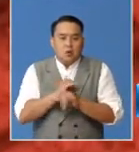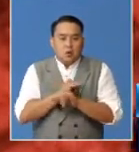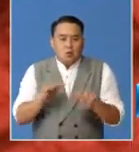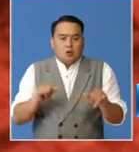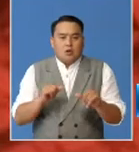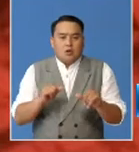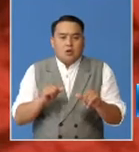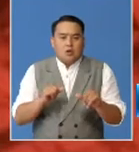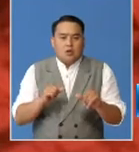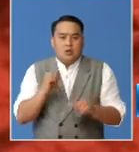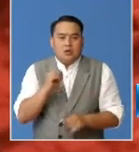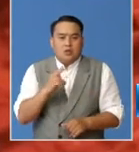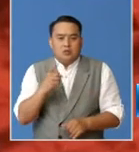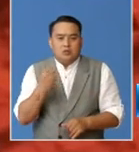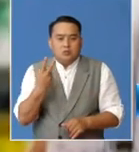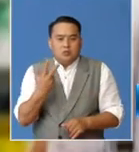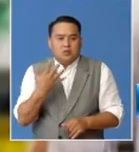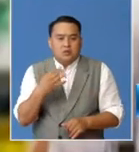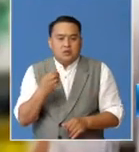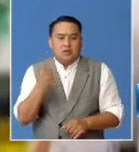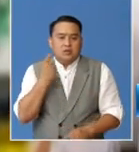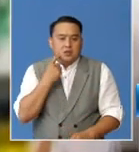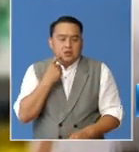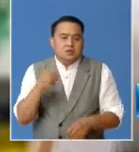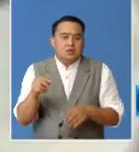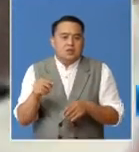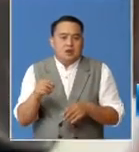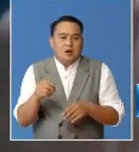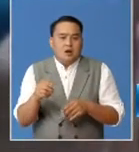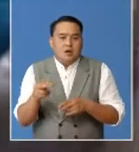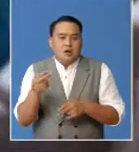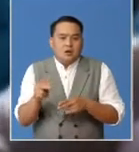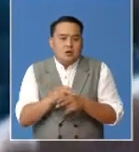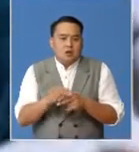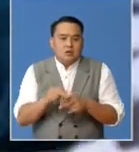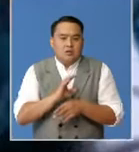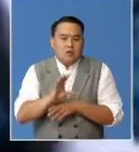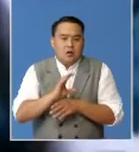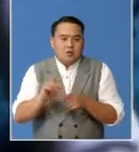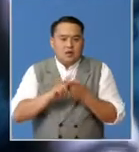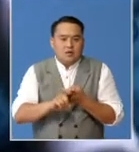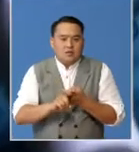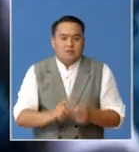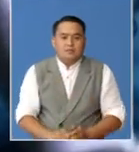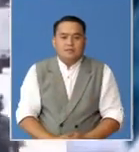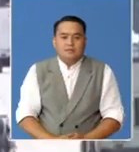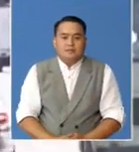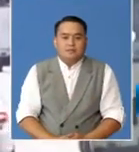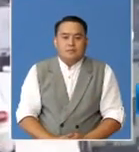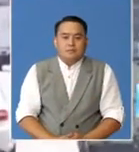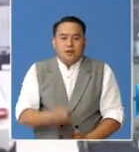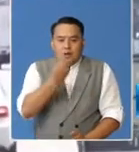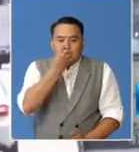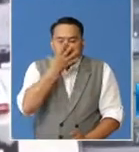өсуін, құрамында E171 кездесетін тіс пасталары мен косметиканың жаппай шығарылуымен байланыстырып отыр.